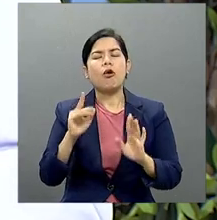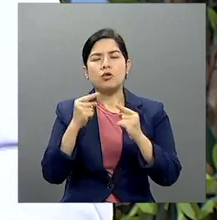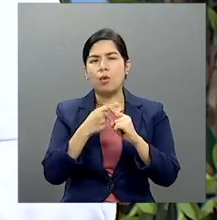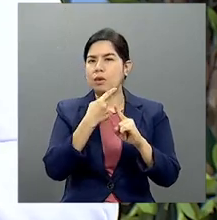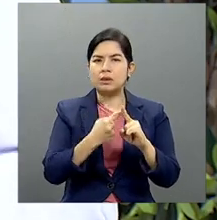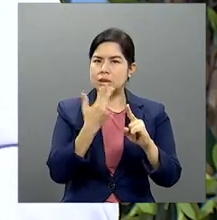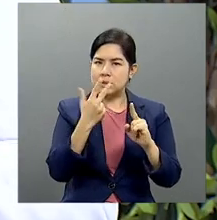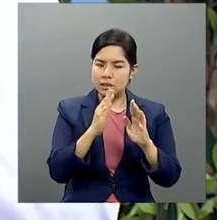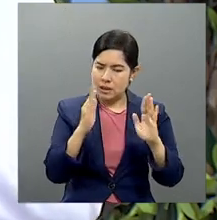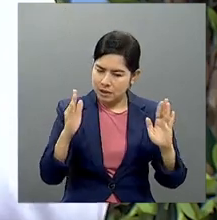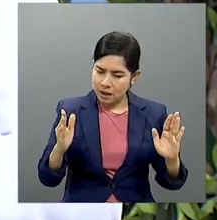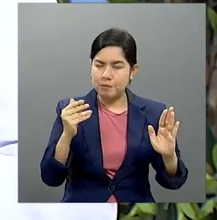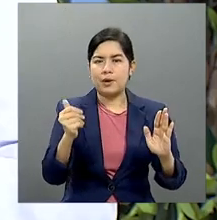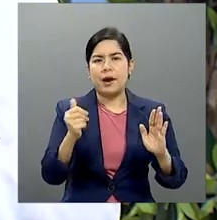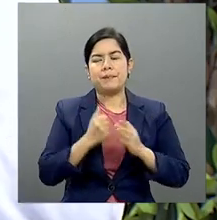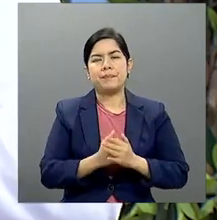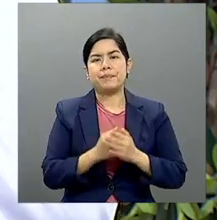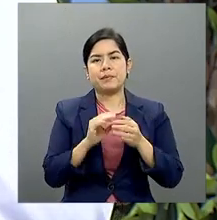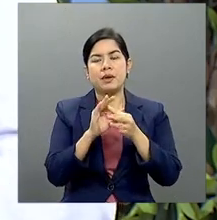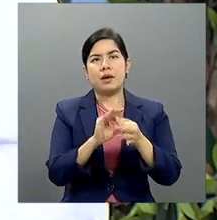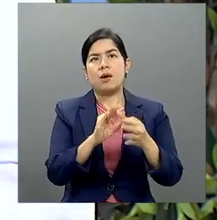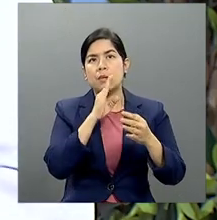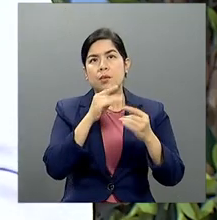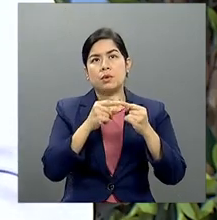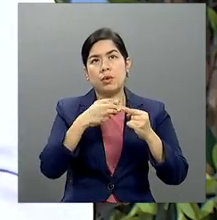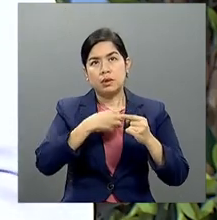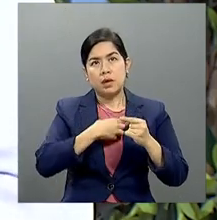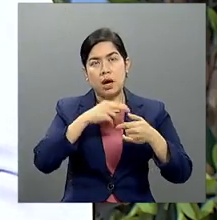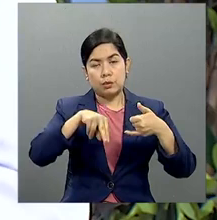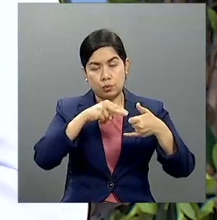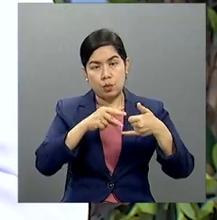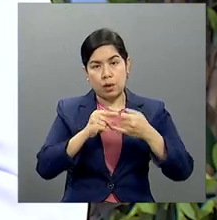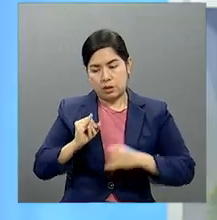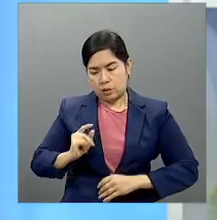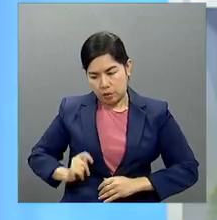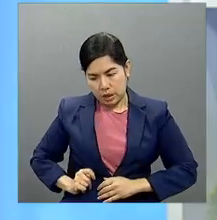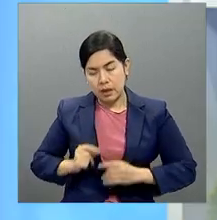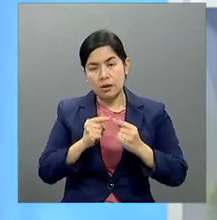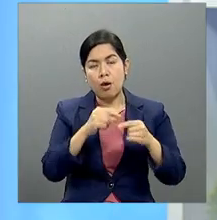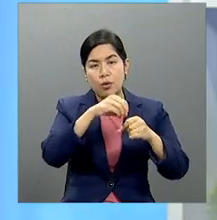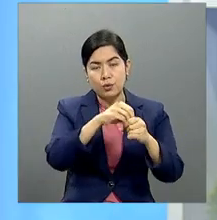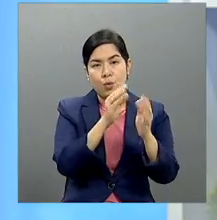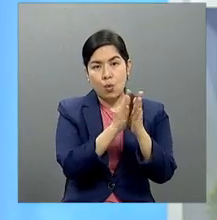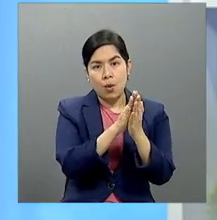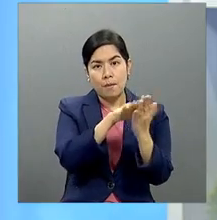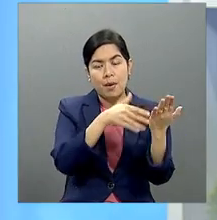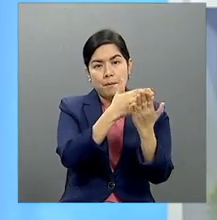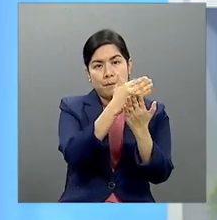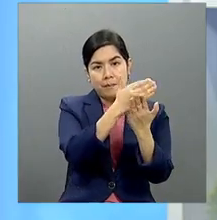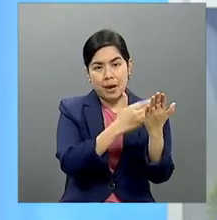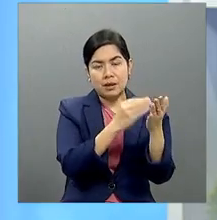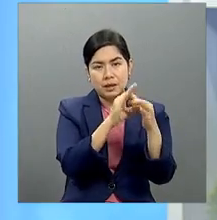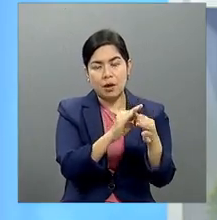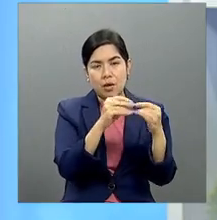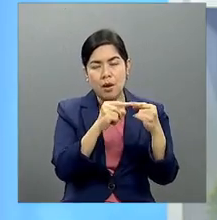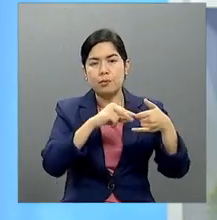ตรวจคัดกรองไตเนี่ยจะอยู่ในแพ็กเกจเรื่องของการตรวจสุขภาพประจำปีอยู่แล้วนะครับ อ๋อยังไงถ้าเกิดใครใช้สิทธิ์ตรวจสุขภาพประจำปีก็ได้โอกาส